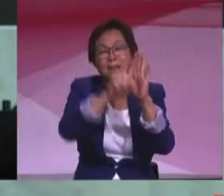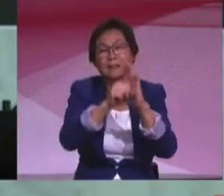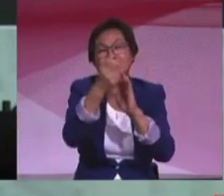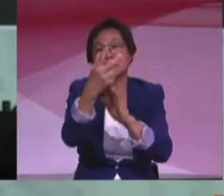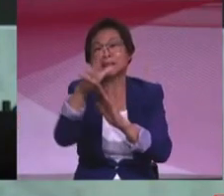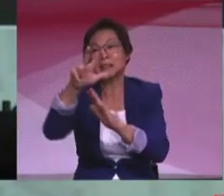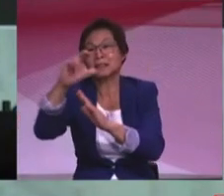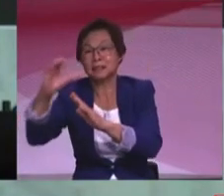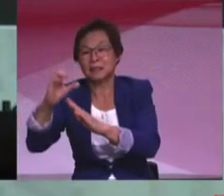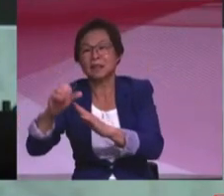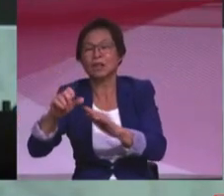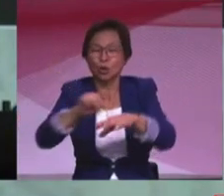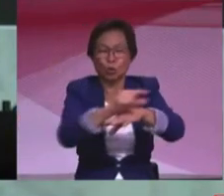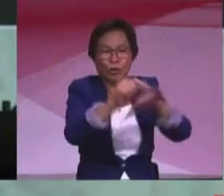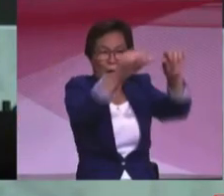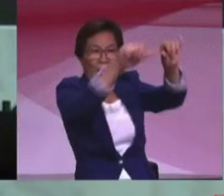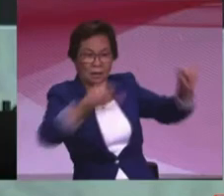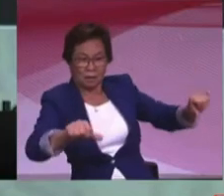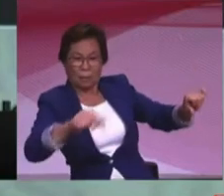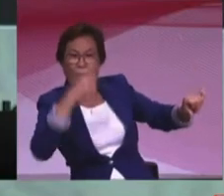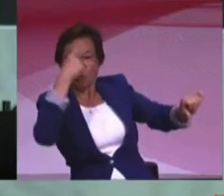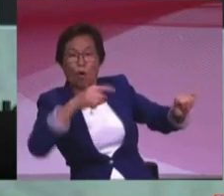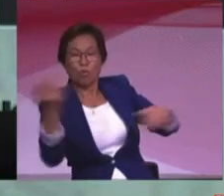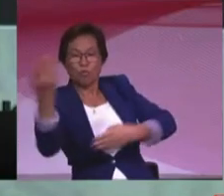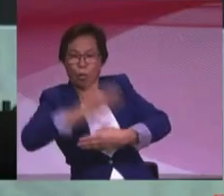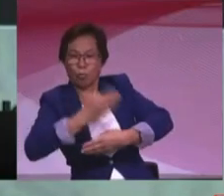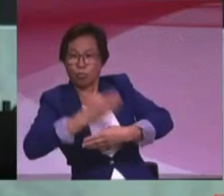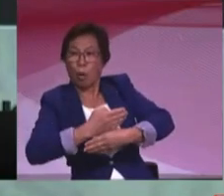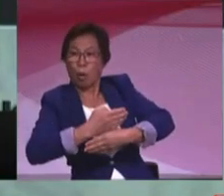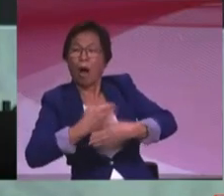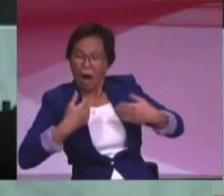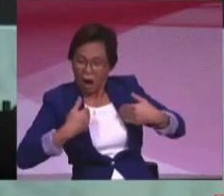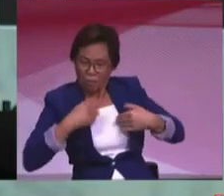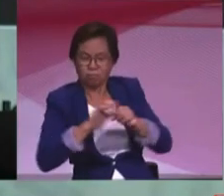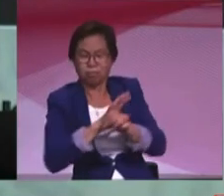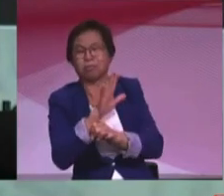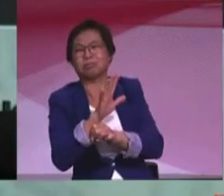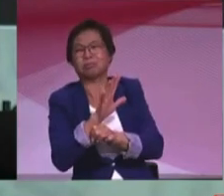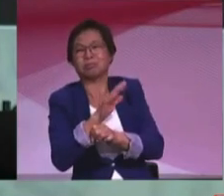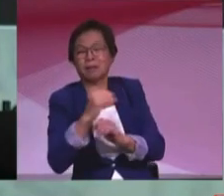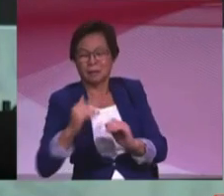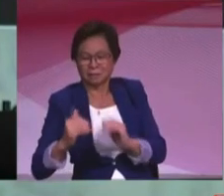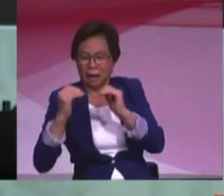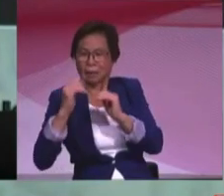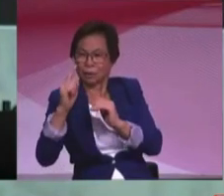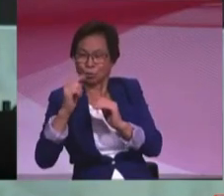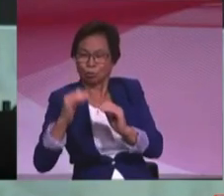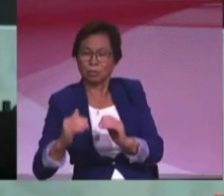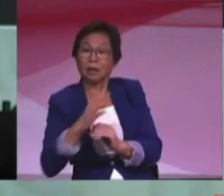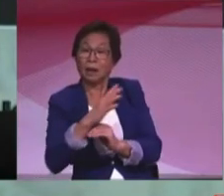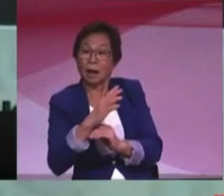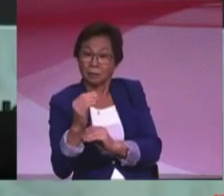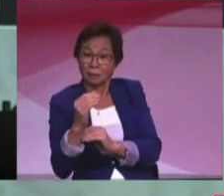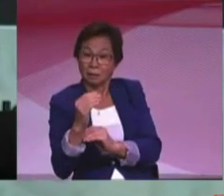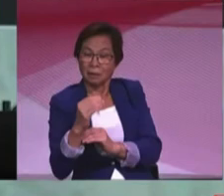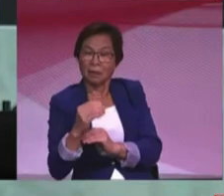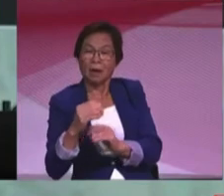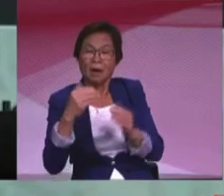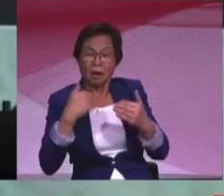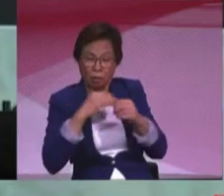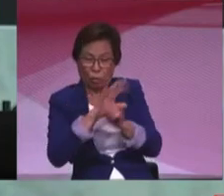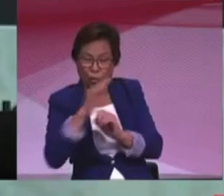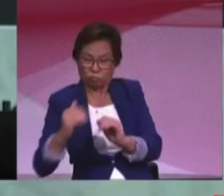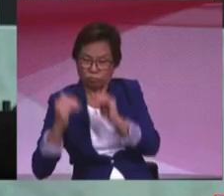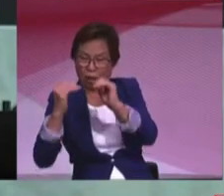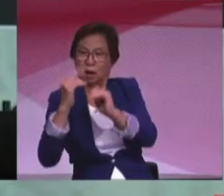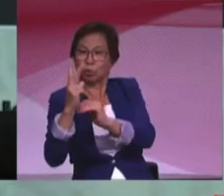asrama untuk kuarantinkan kes yang positif tahap 1 dan kes yang positif tahap